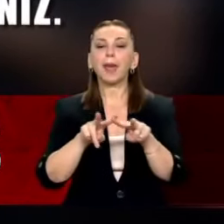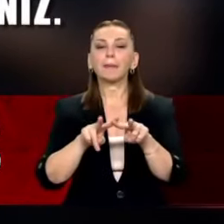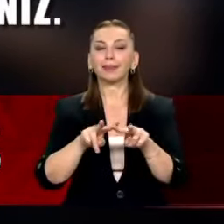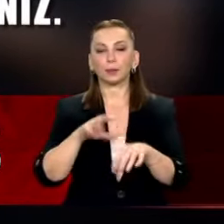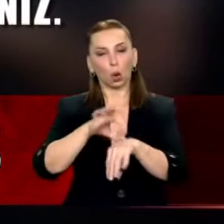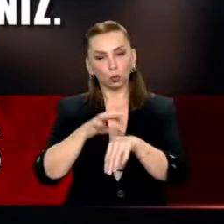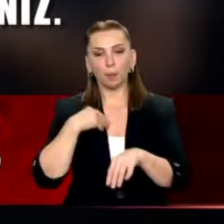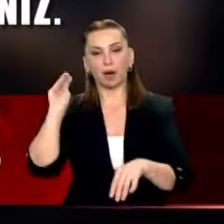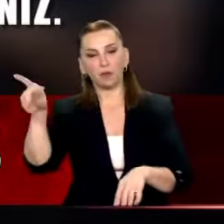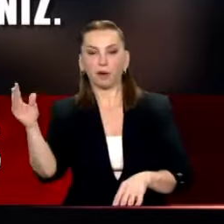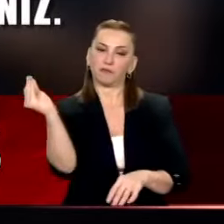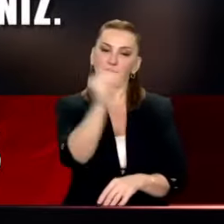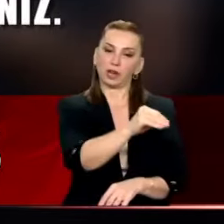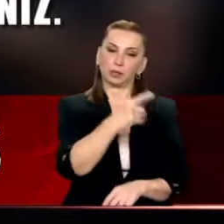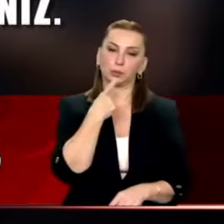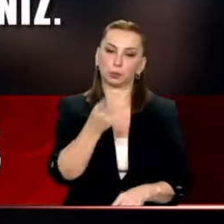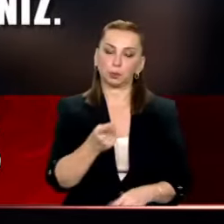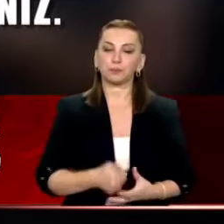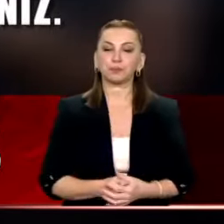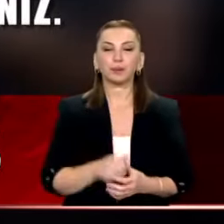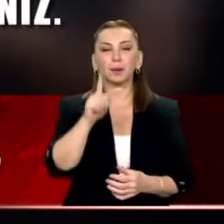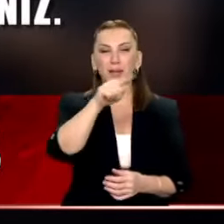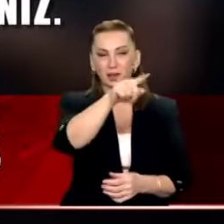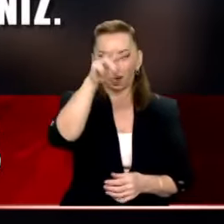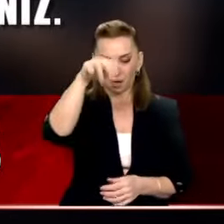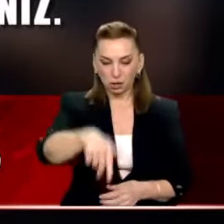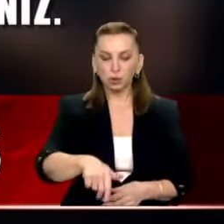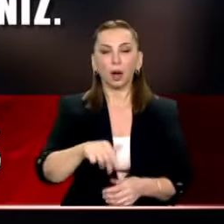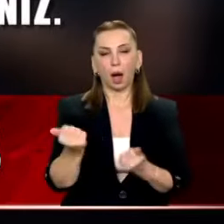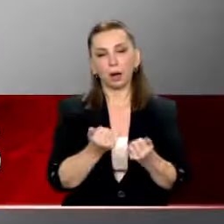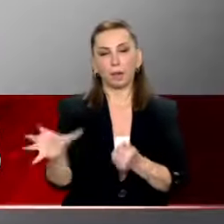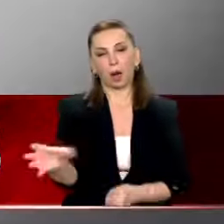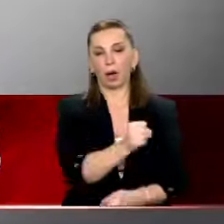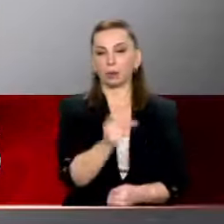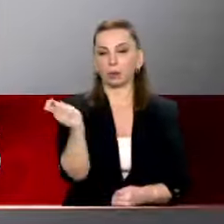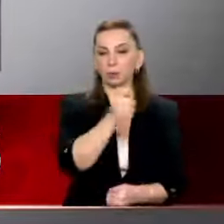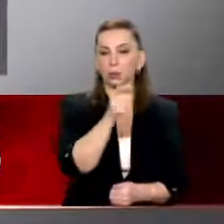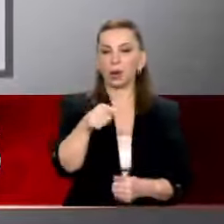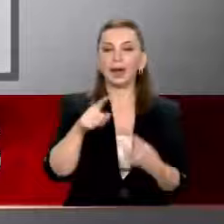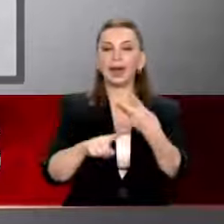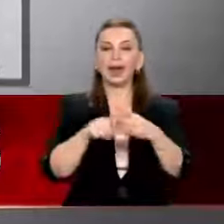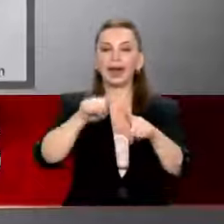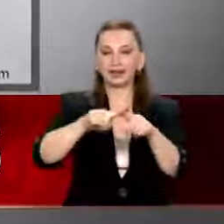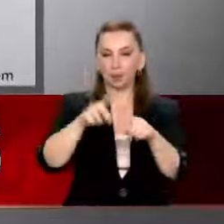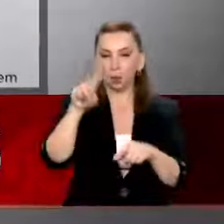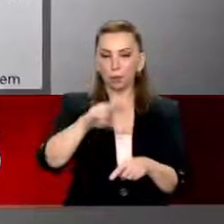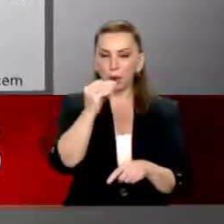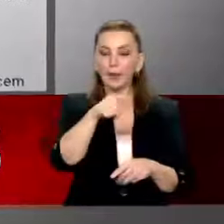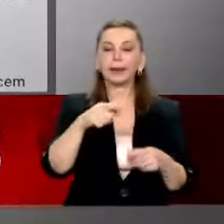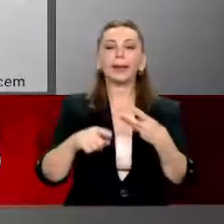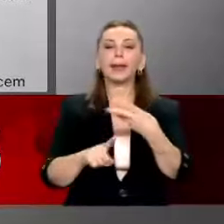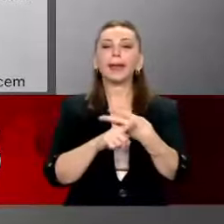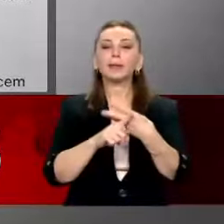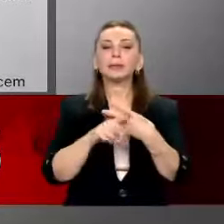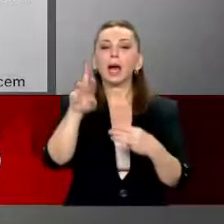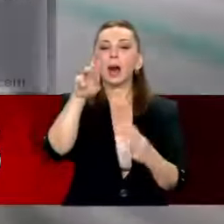onları benim arabayla gidecek biriniz aşağı inip arabasından alırsınız Hatta eks olan bebeklerin epikriz raporlarını